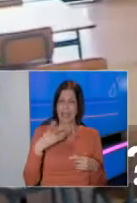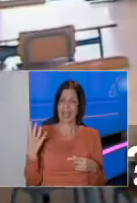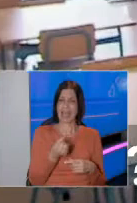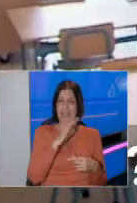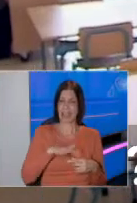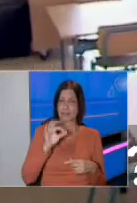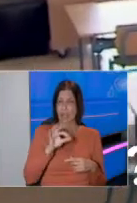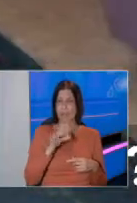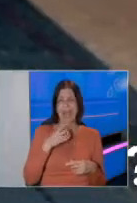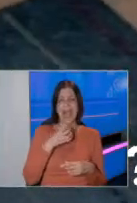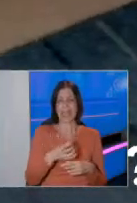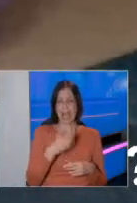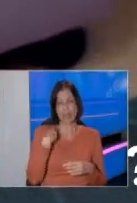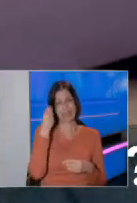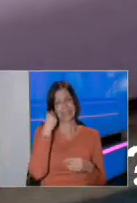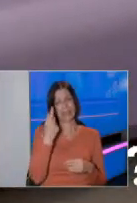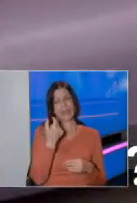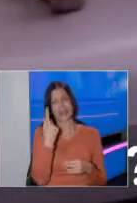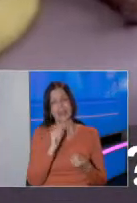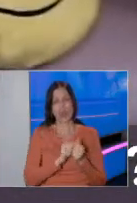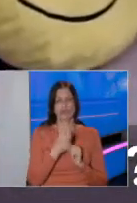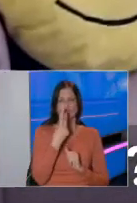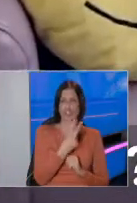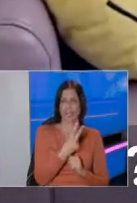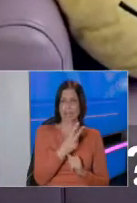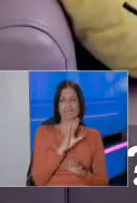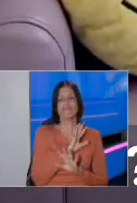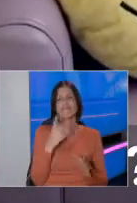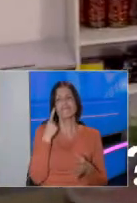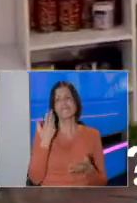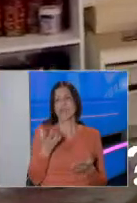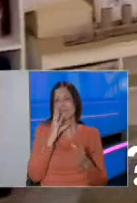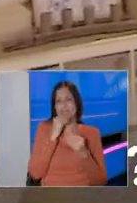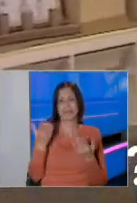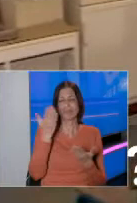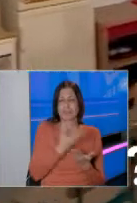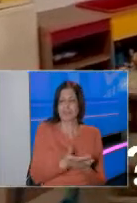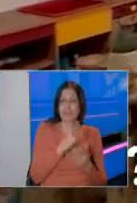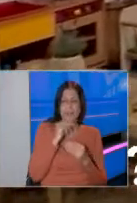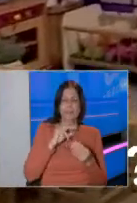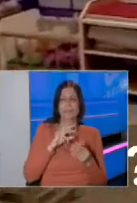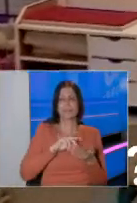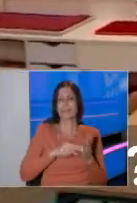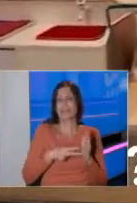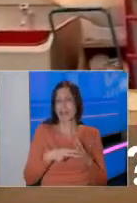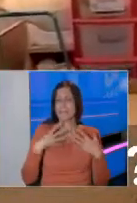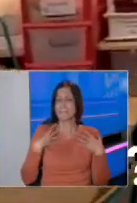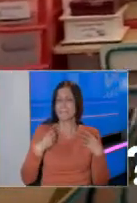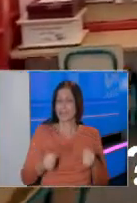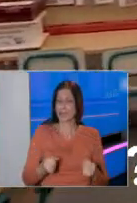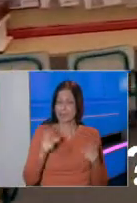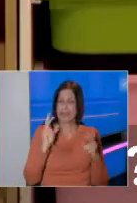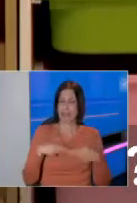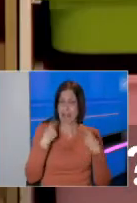מהגן או מבתי הספר ברבע לאחת או בשתיים, אלא שגם אף אחד לא מניח על השולחן איזשהו מתווה בריאות שיאפשר להם בעצם